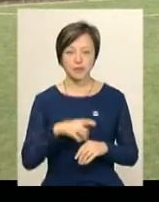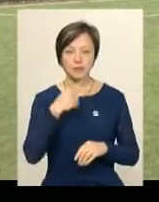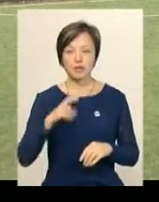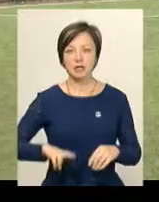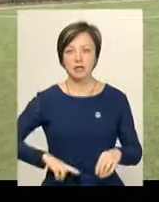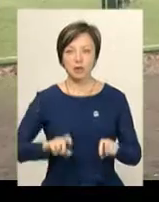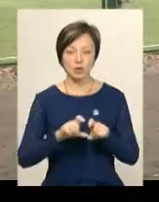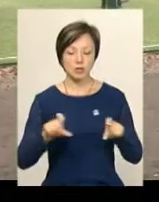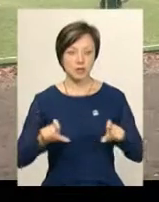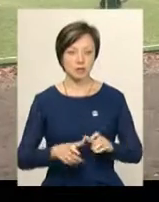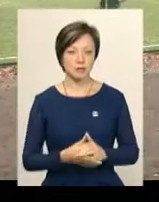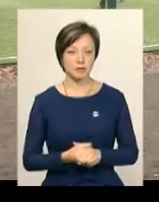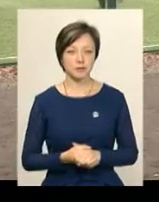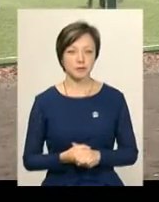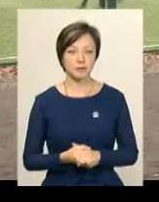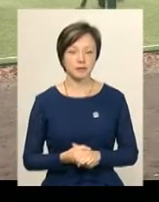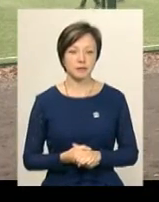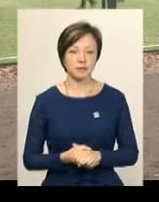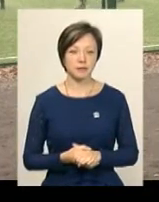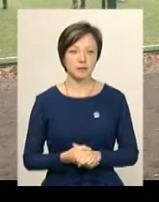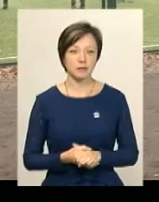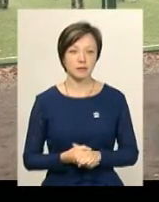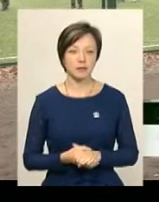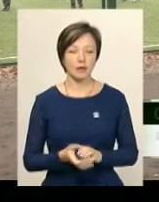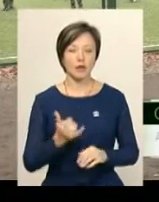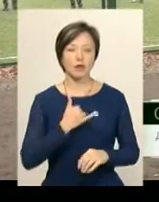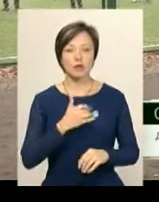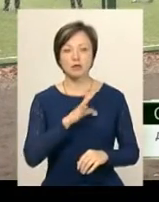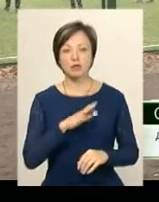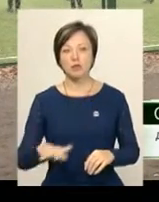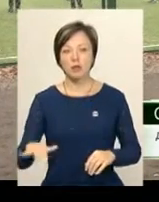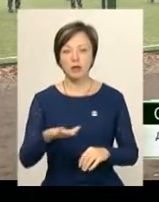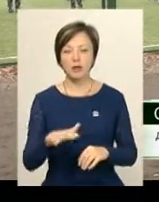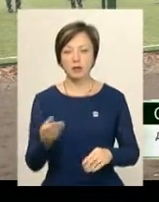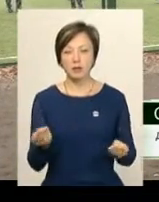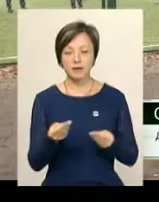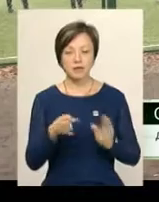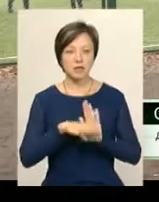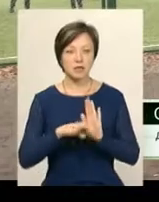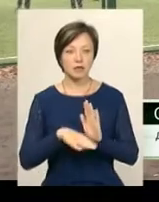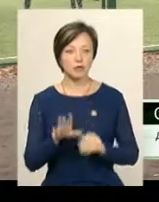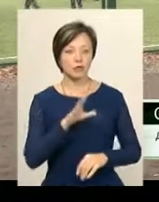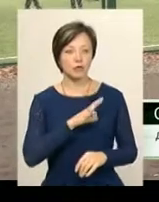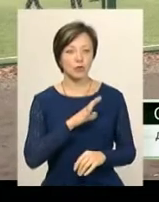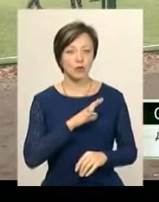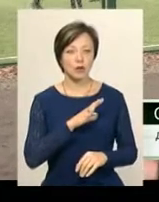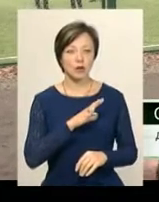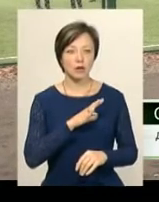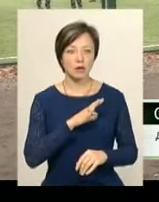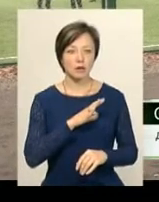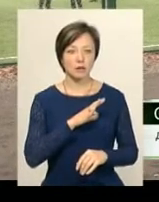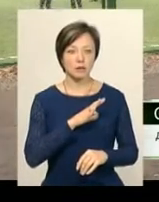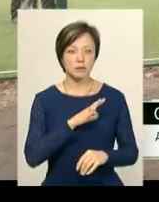директор закладу Сергій Коріньовський. У нас був майданчик звідсіву, була груда